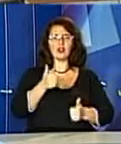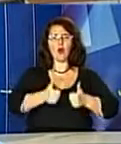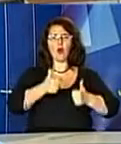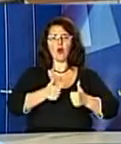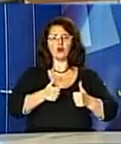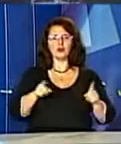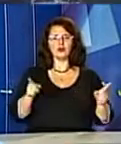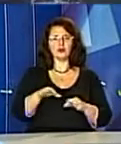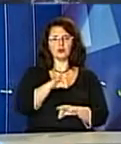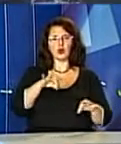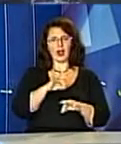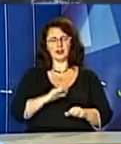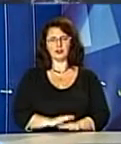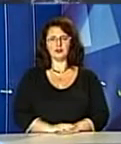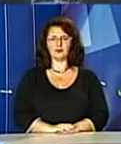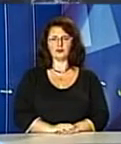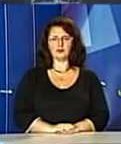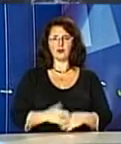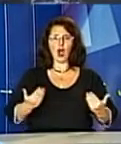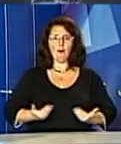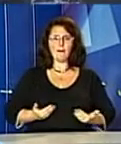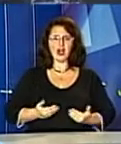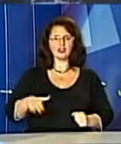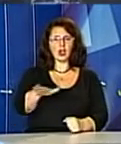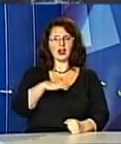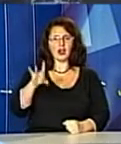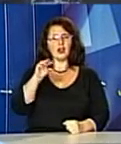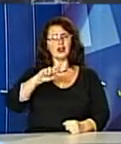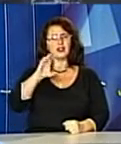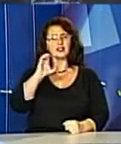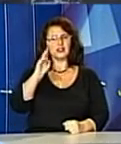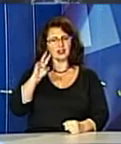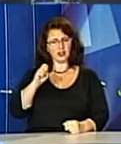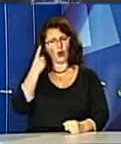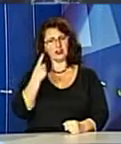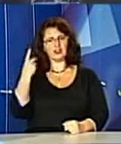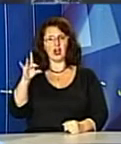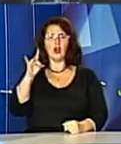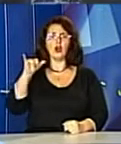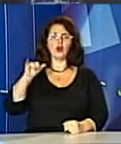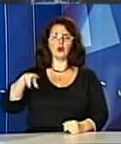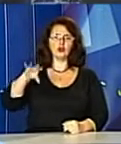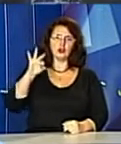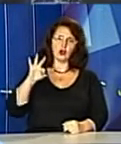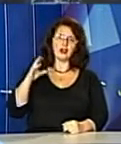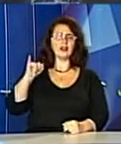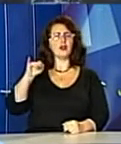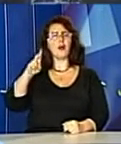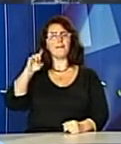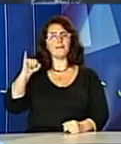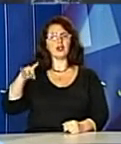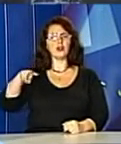Петуляк, новини. Мешканці мікрорайонів Рясне-1, Рясне-2, Рудно та Білогорщі проти